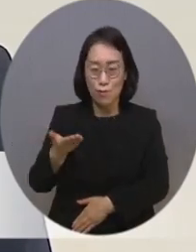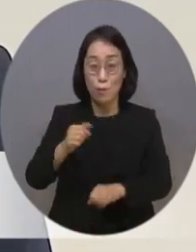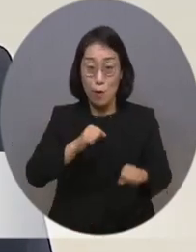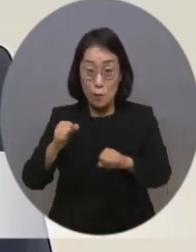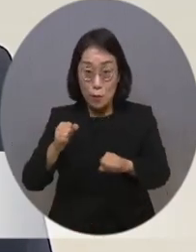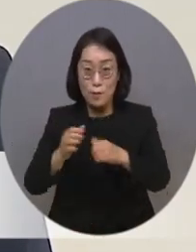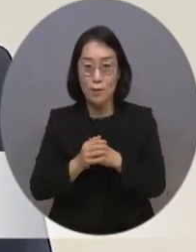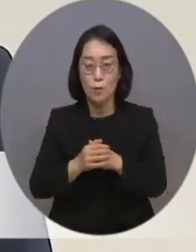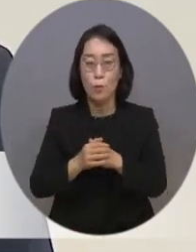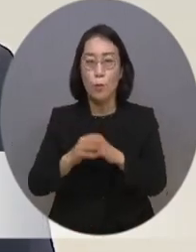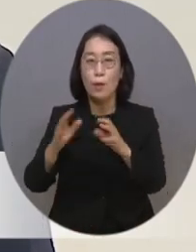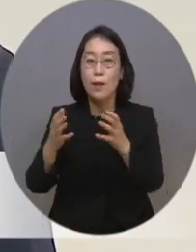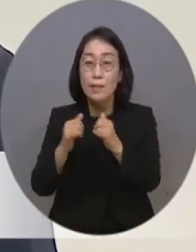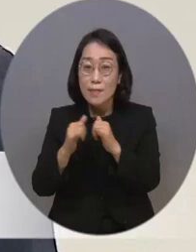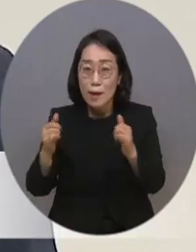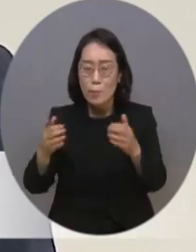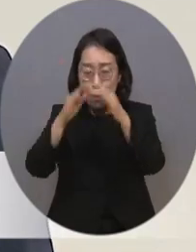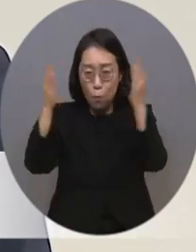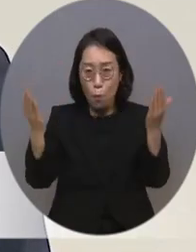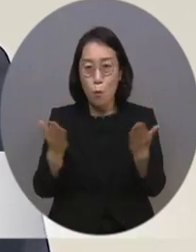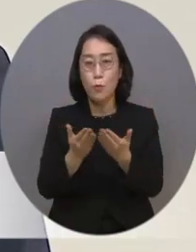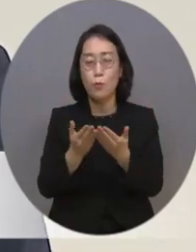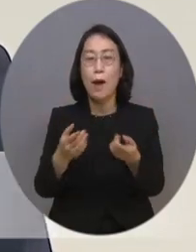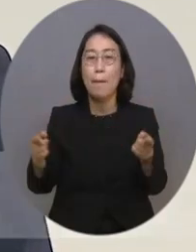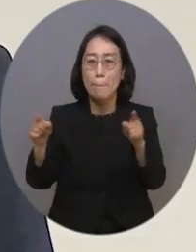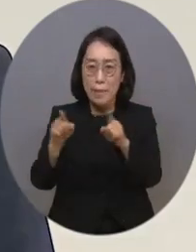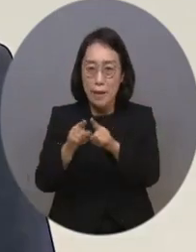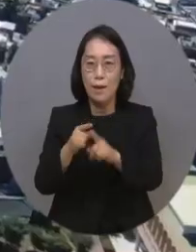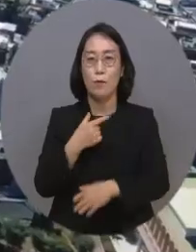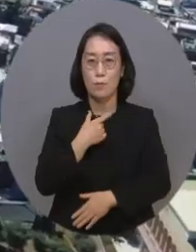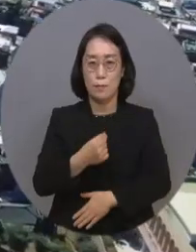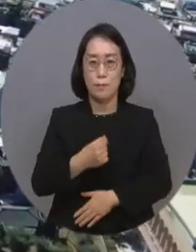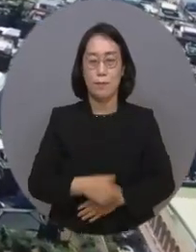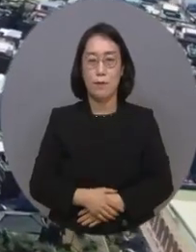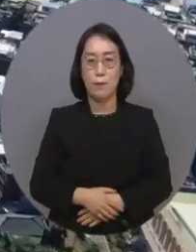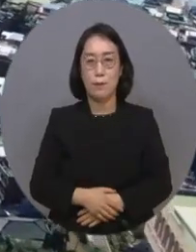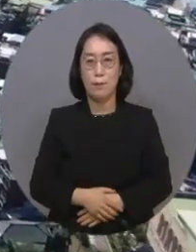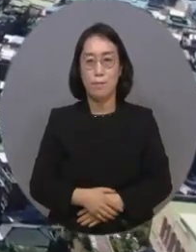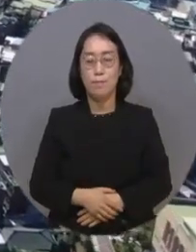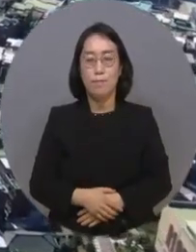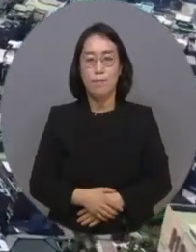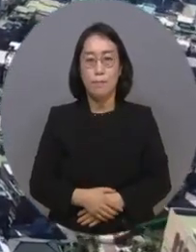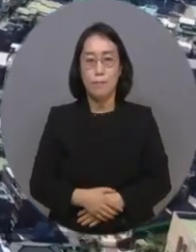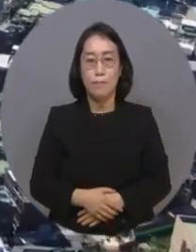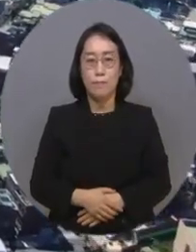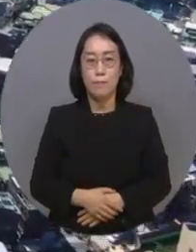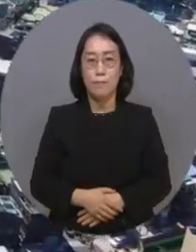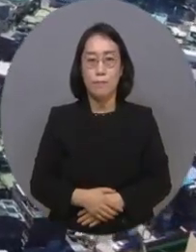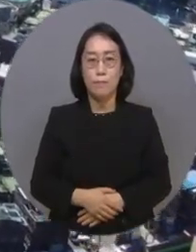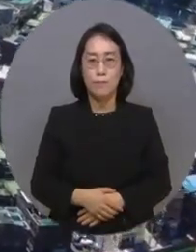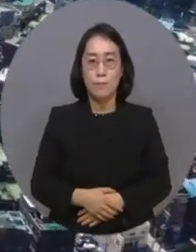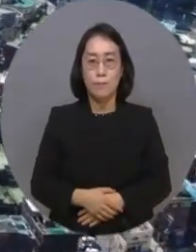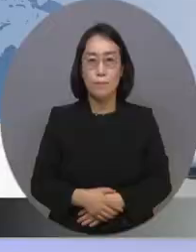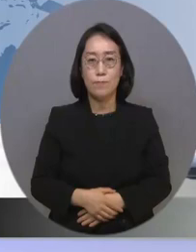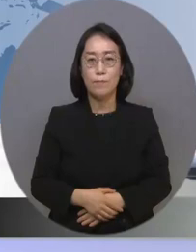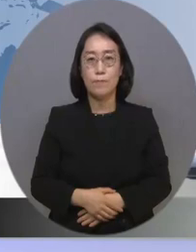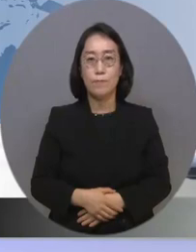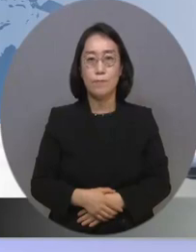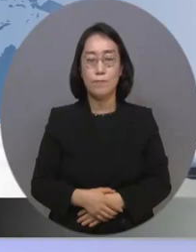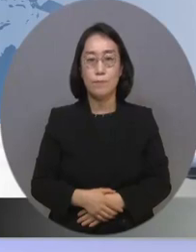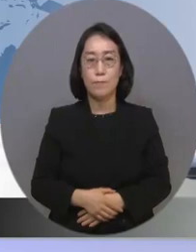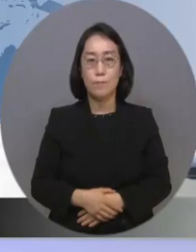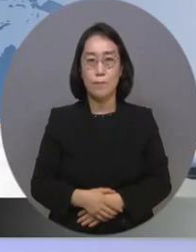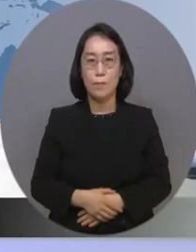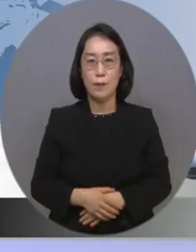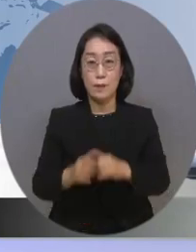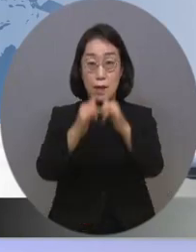그리고 국민 여러분과 따뜻하게 동행하겠습니다. 복지TV 뉴스 박순용입니다. 우리